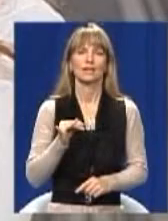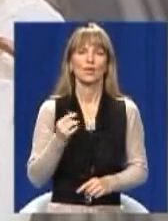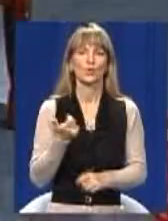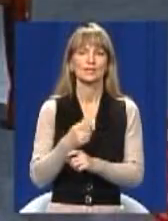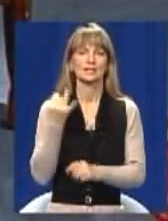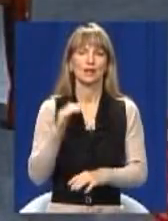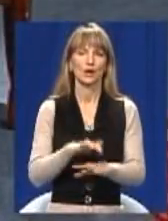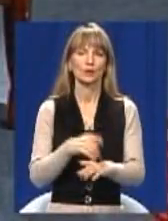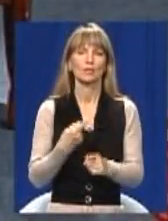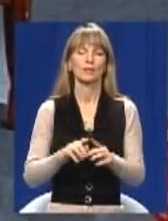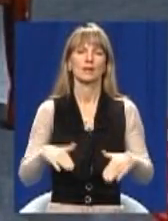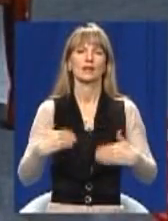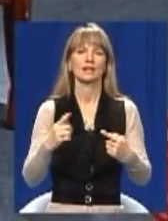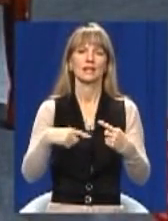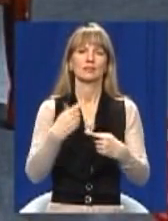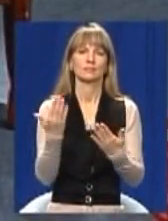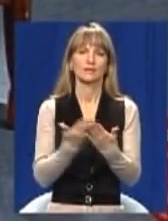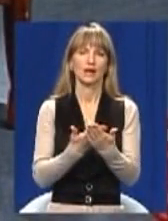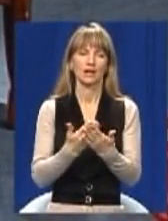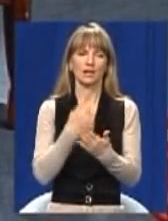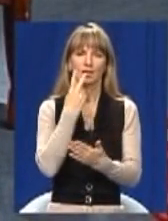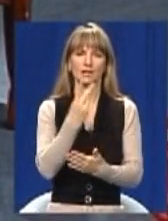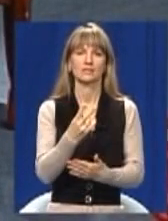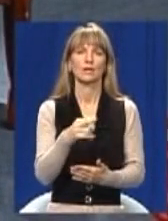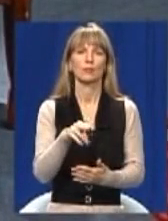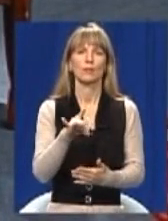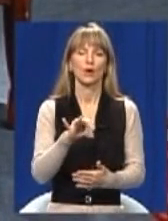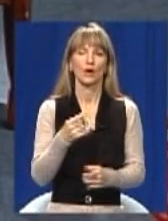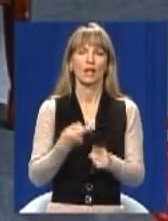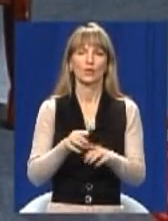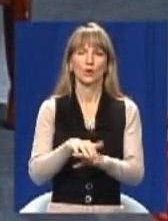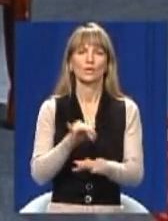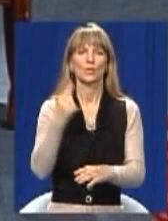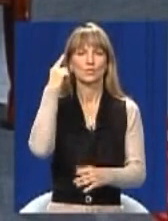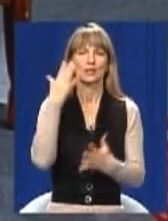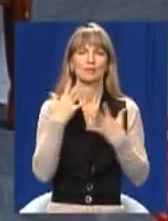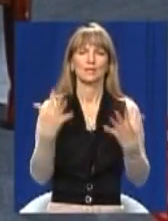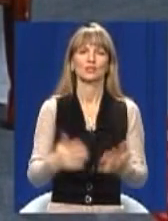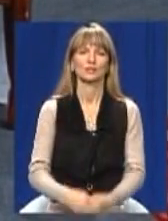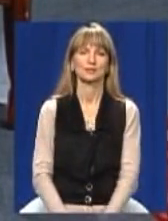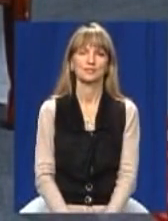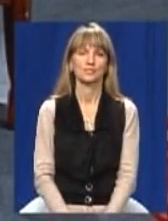цікаві котики. Тож, пропонуємо наступную рубрику переглянути про германрексів и дізнатися про них трішки більше.